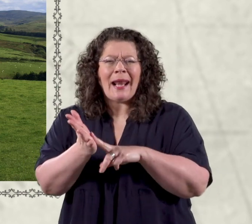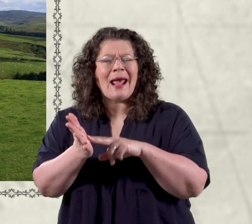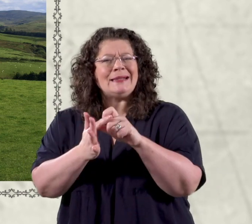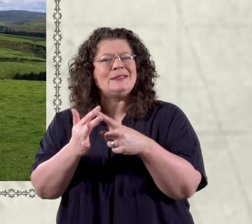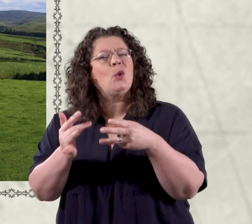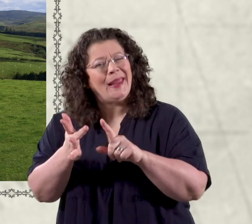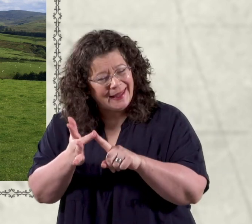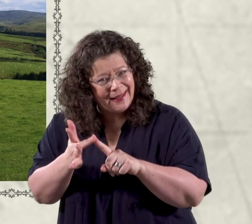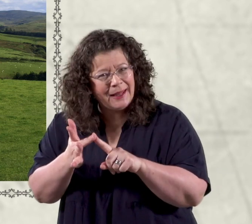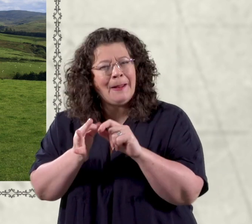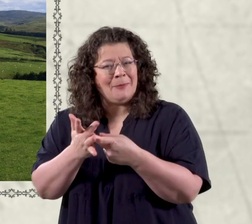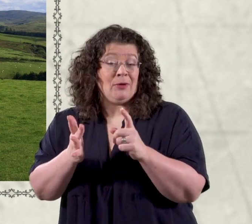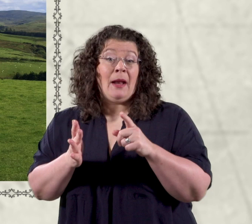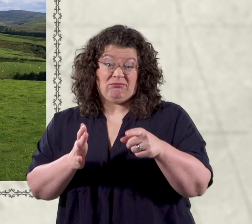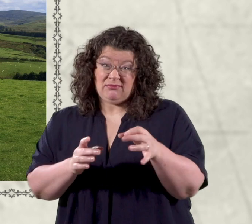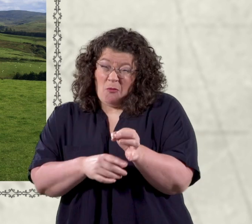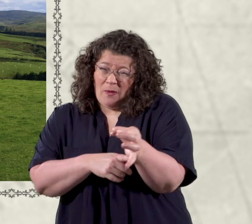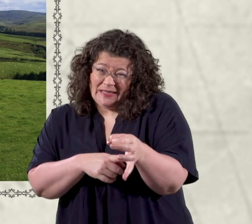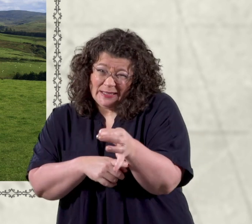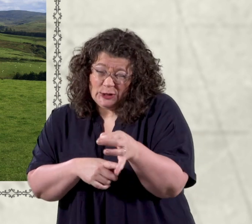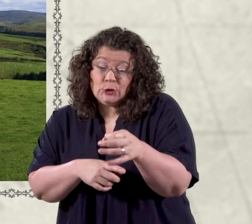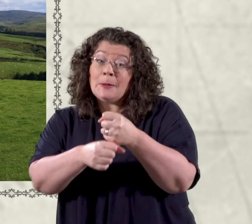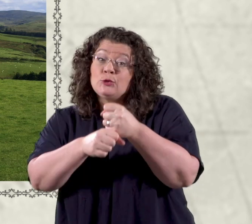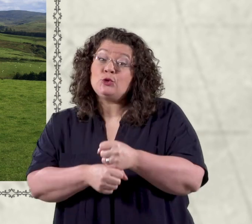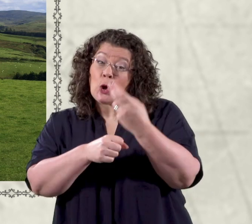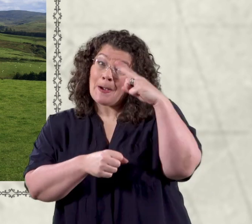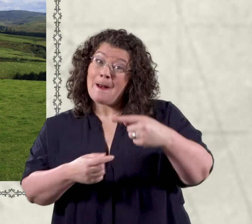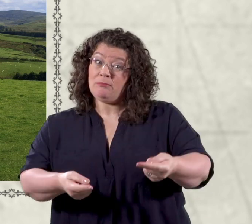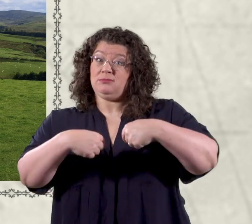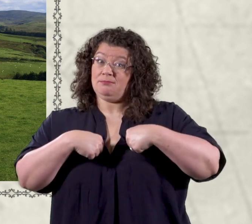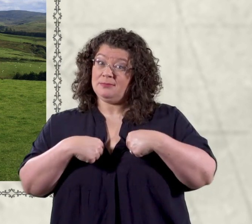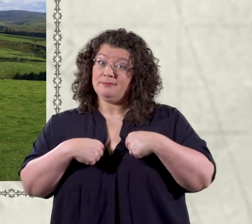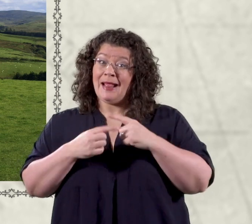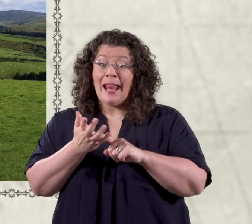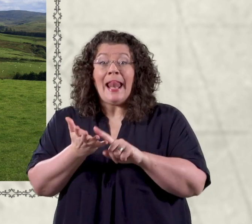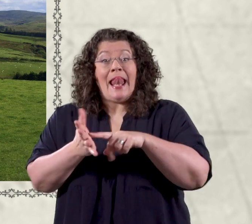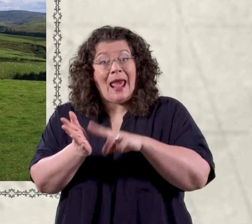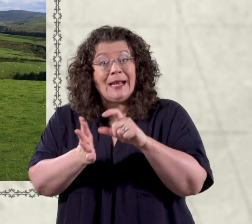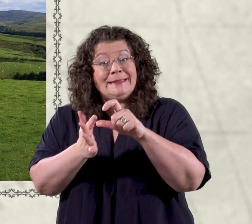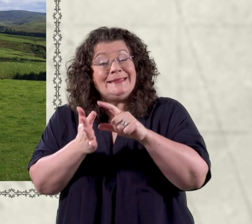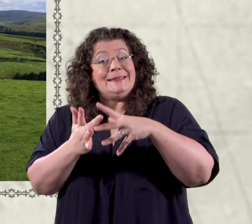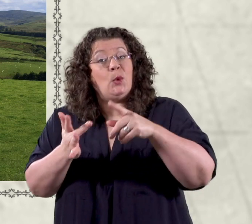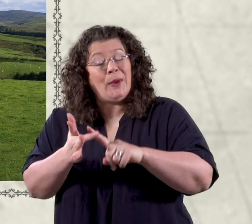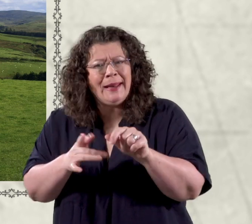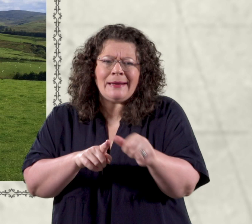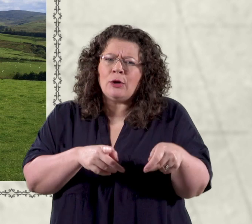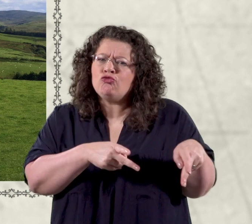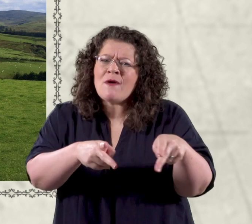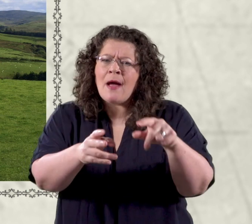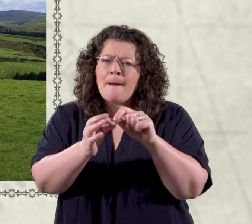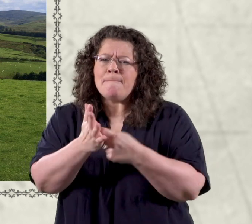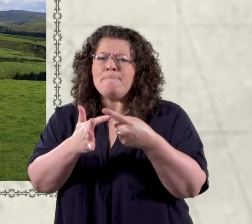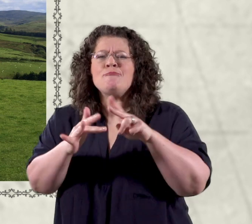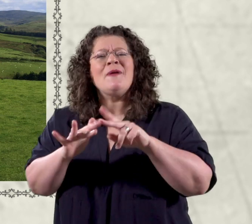drwy'r dydd, da chi'n gweld, a di glanio yn y pentre bach yma o'r enw Llan Ddewi Brefi. Ie, dyna chi, fy Llan